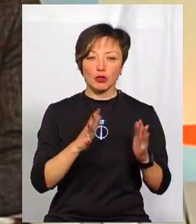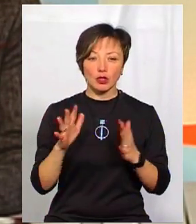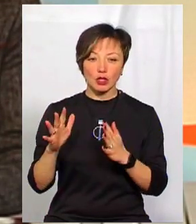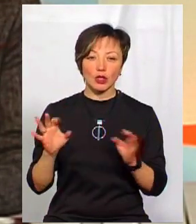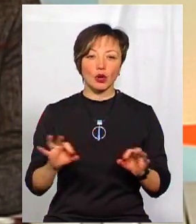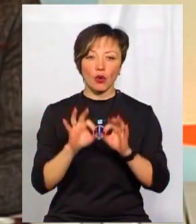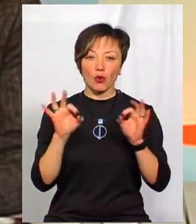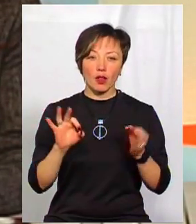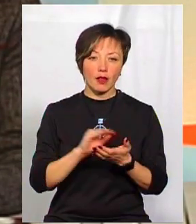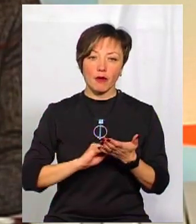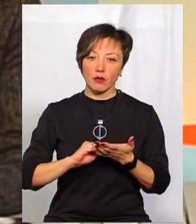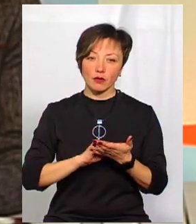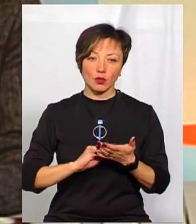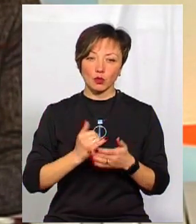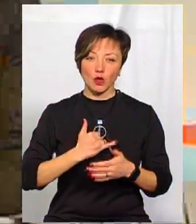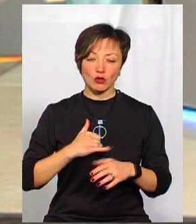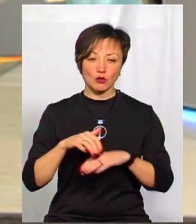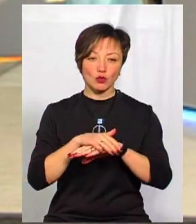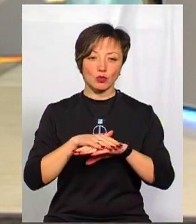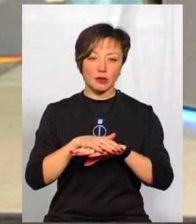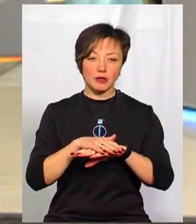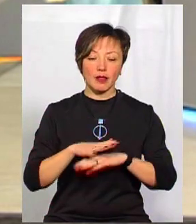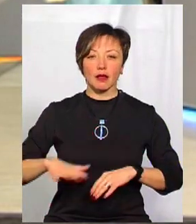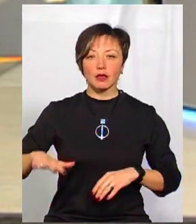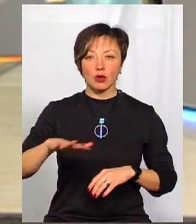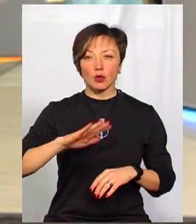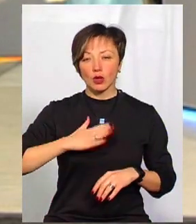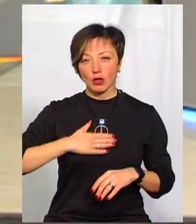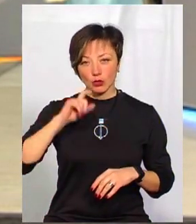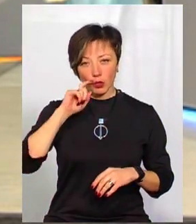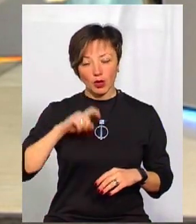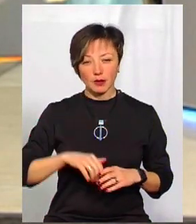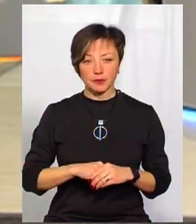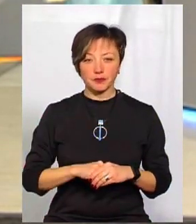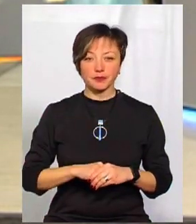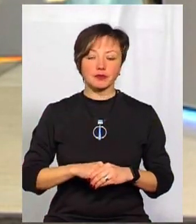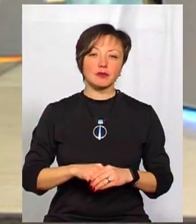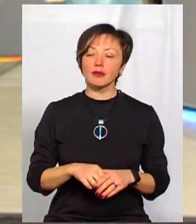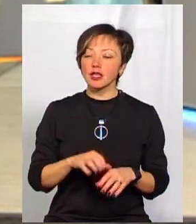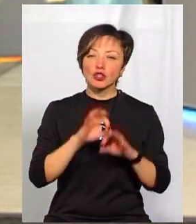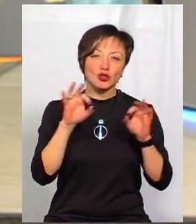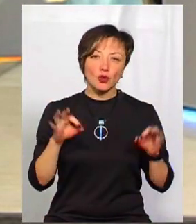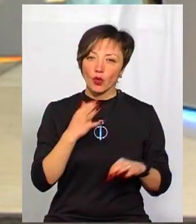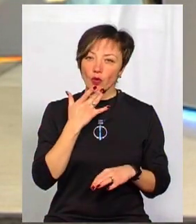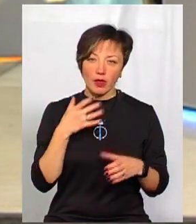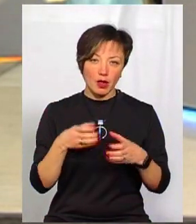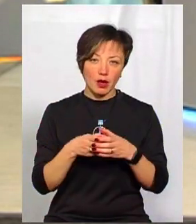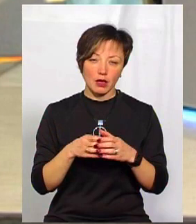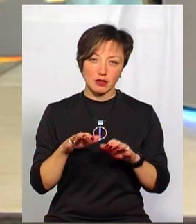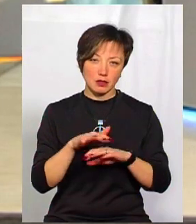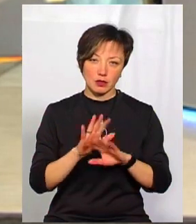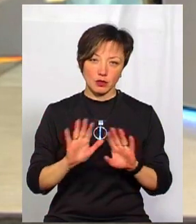і щоб вони ніколи не повторилися в нашому суспільстві і на території нашої України. З жодною нацією. Так, жодною